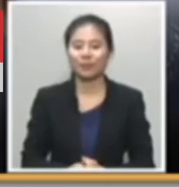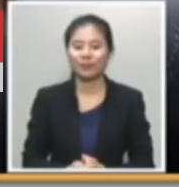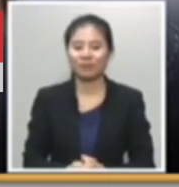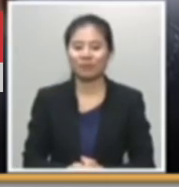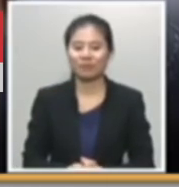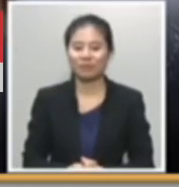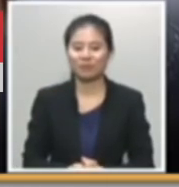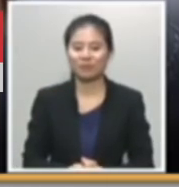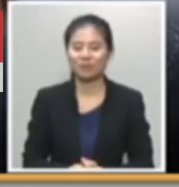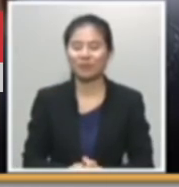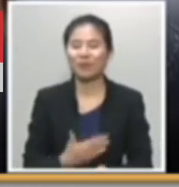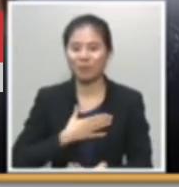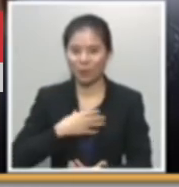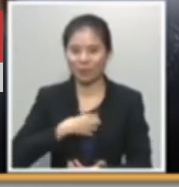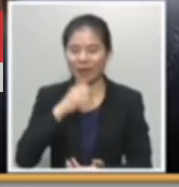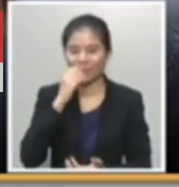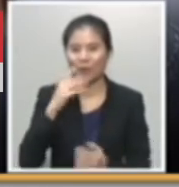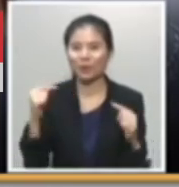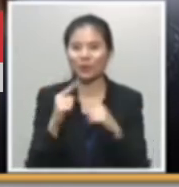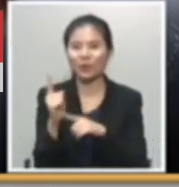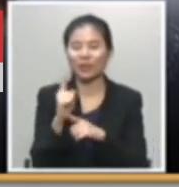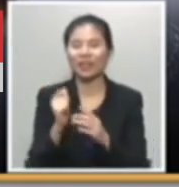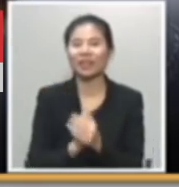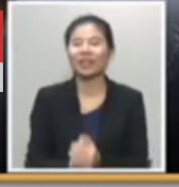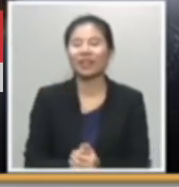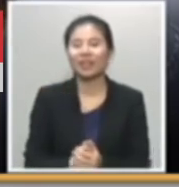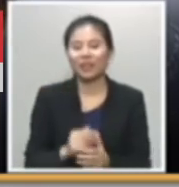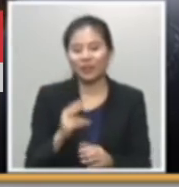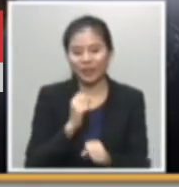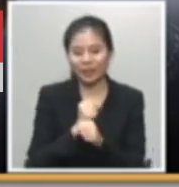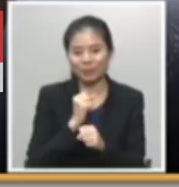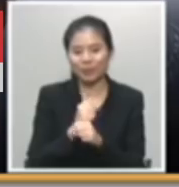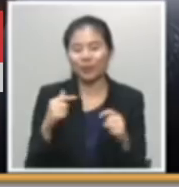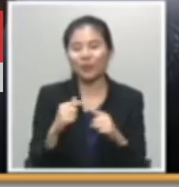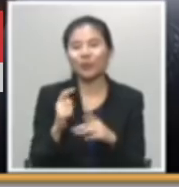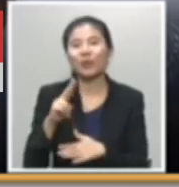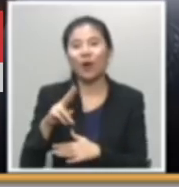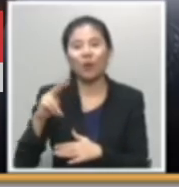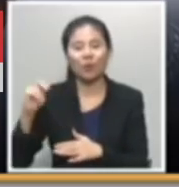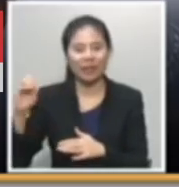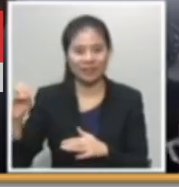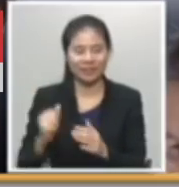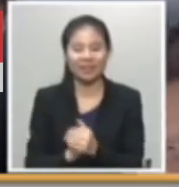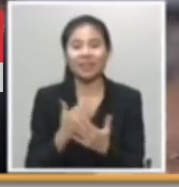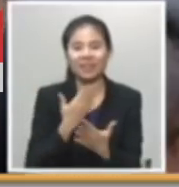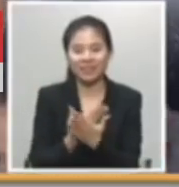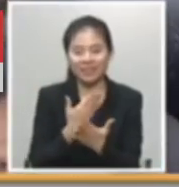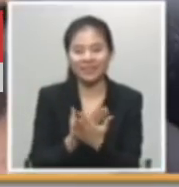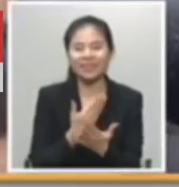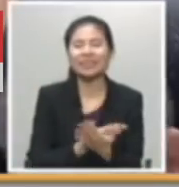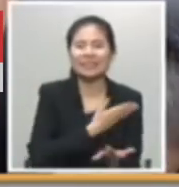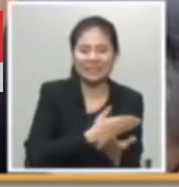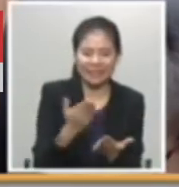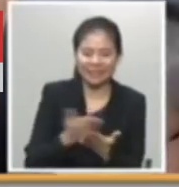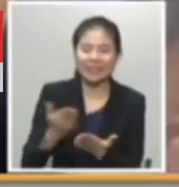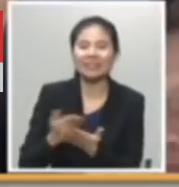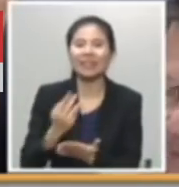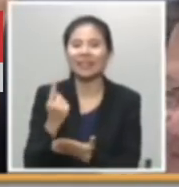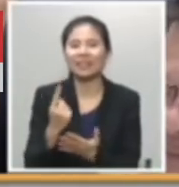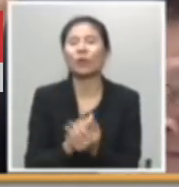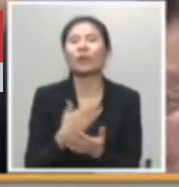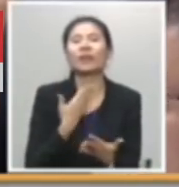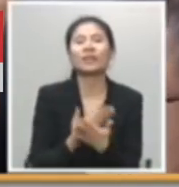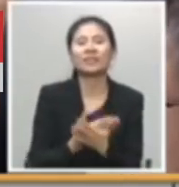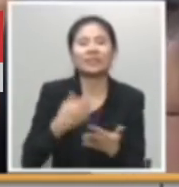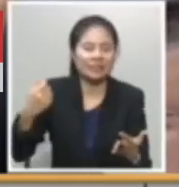นี่คือสิ่งที่ผมอยากจะบอกว่าท่านรู้จักแต่ use of fund พูดง่ายๆว่าท่านใช้เงินอย่างเดียวแต่ใช้ไม่เป็นด้วยเสียดายเงินมากเลยพี่น้